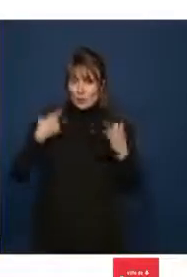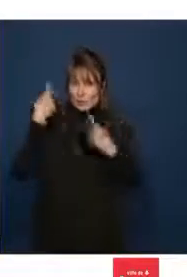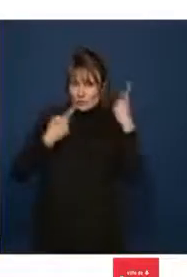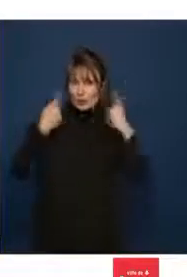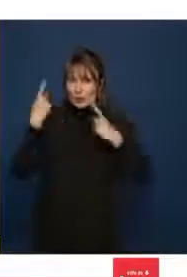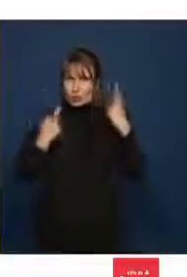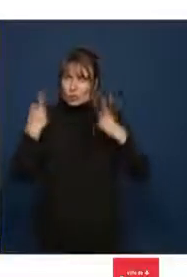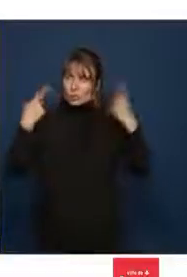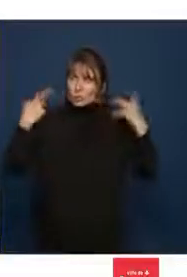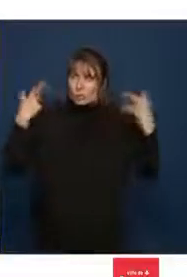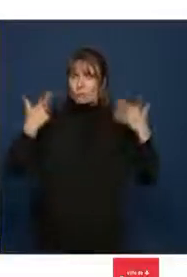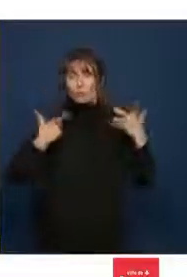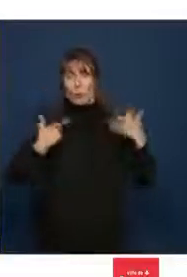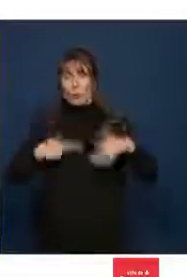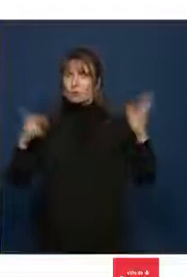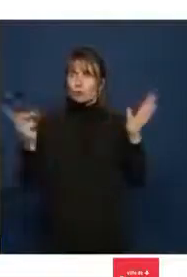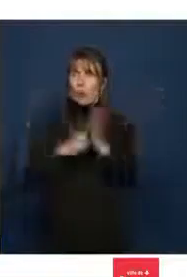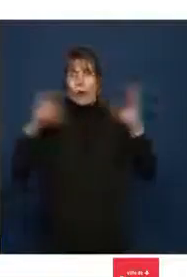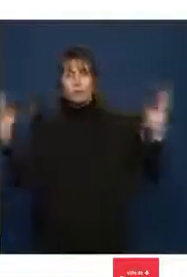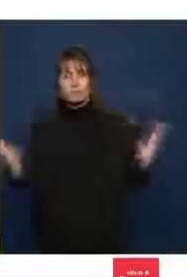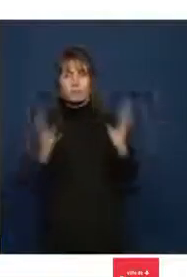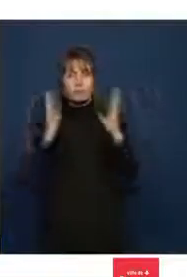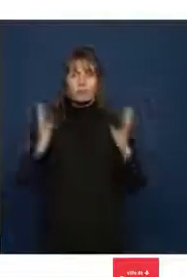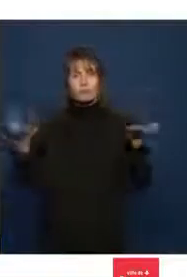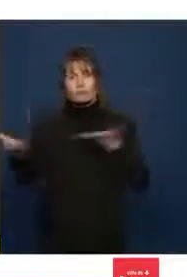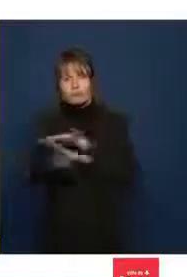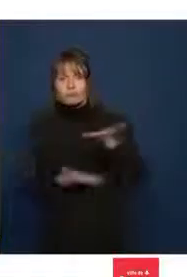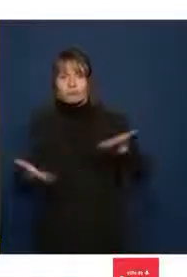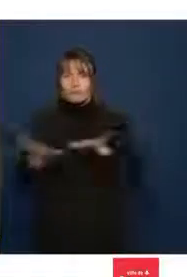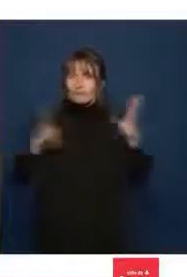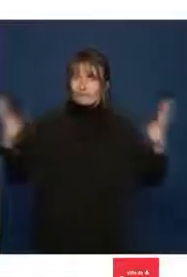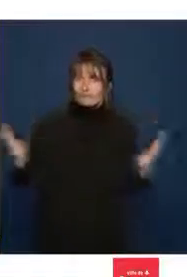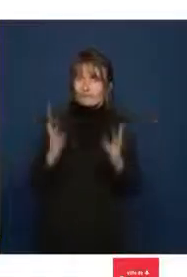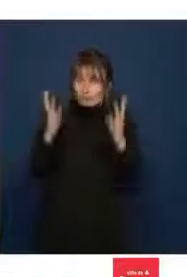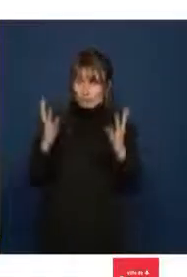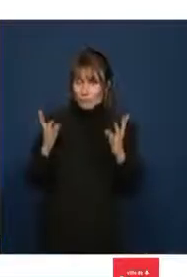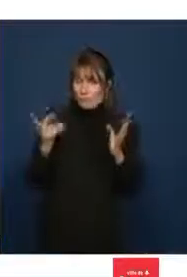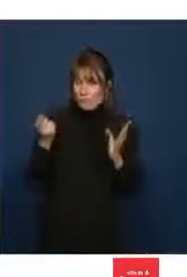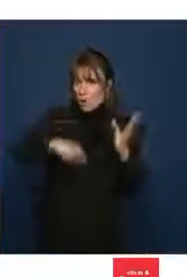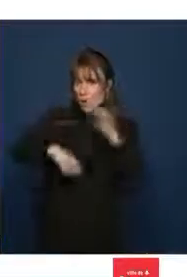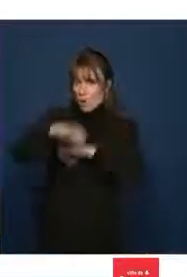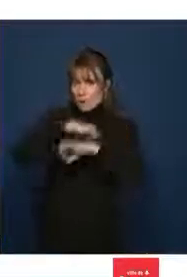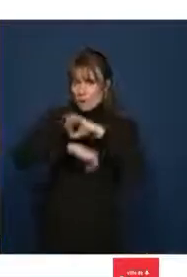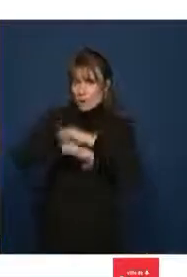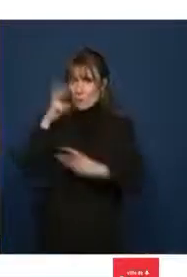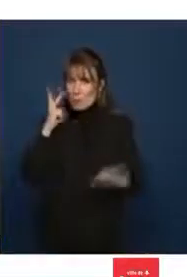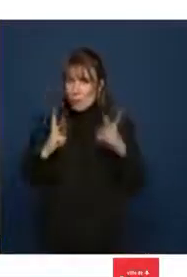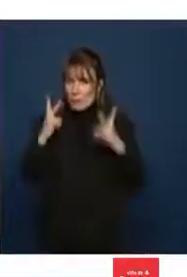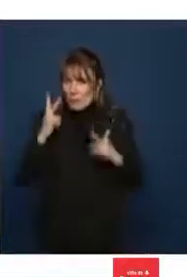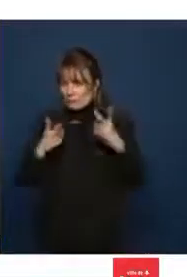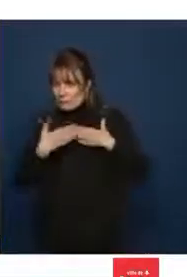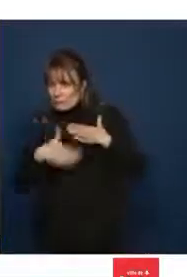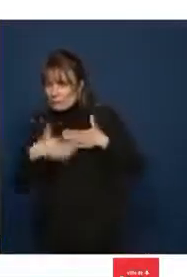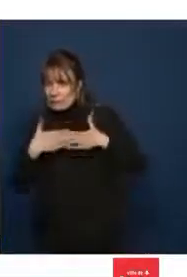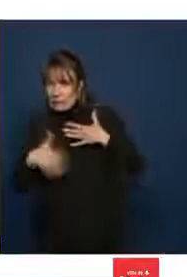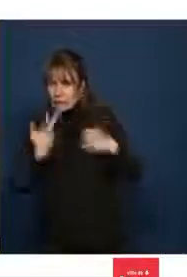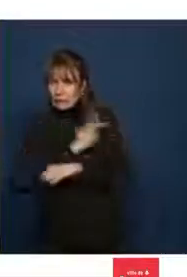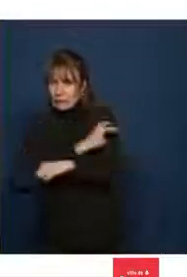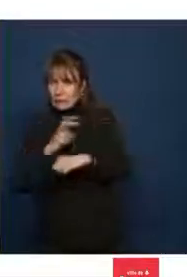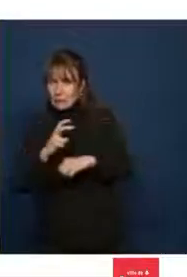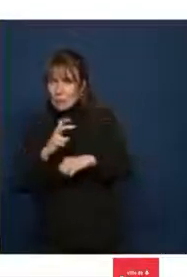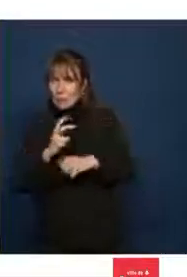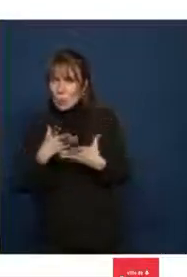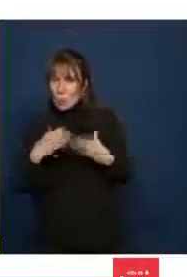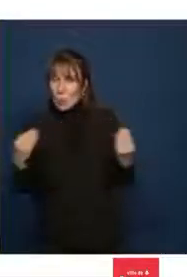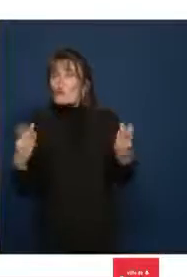réunion de nos concitoyens. On peut craindre en effet diverses mises en danger, dont celle des femmes ou jeunes femmes, qui